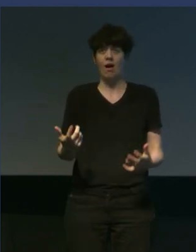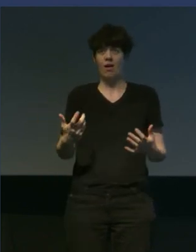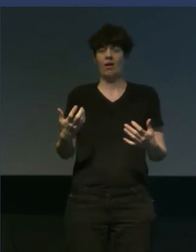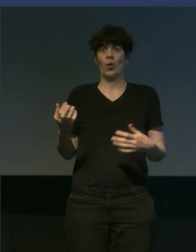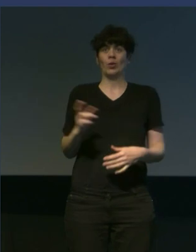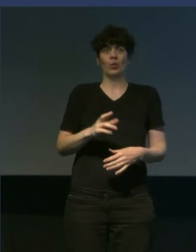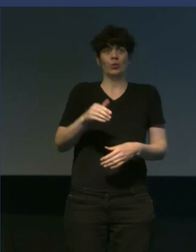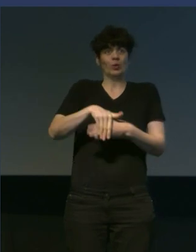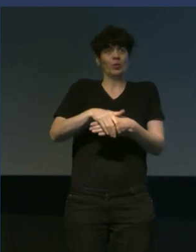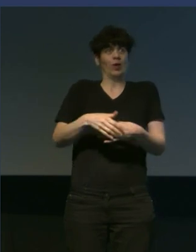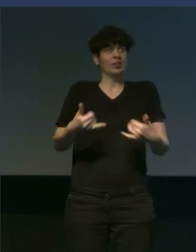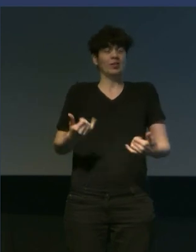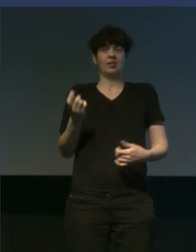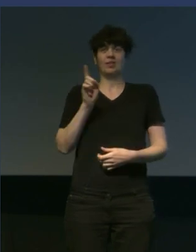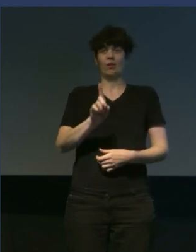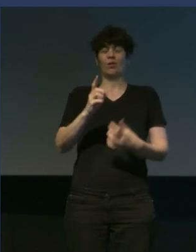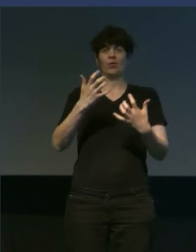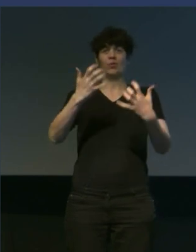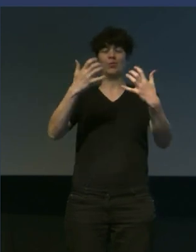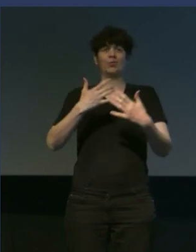d'expliquer c'est quelque chose.